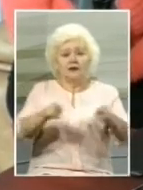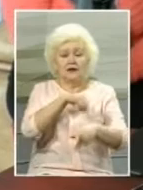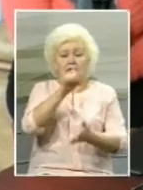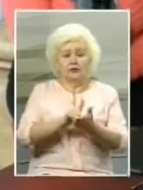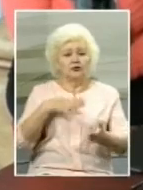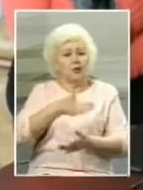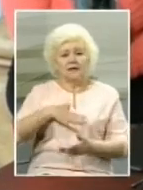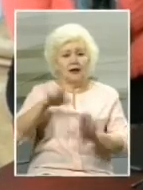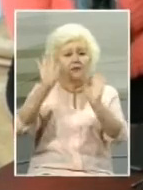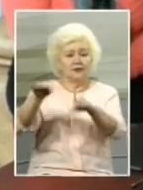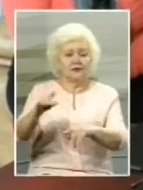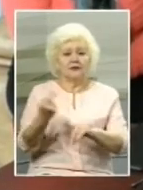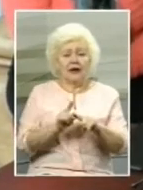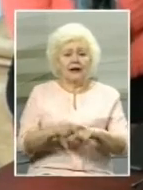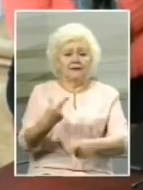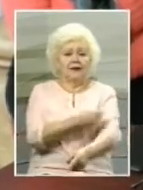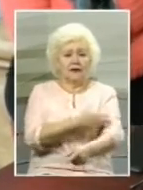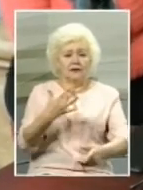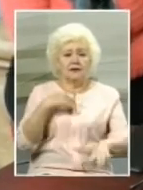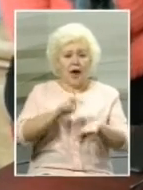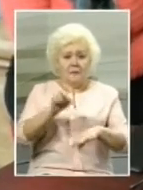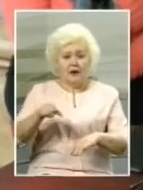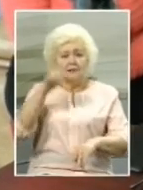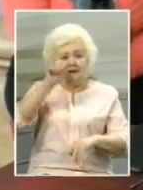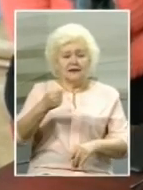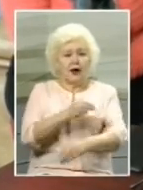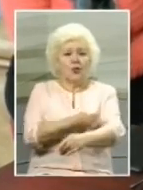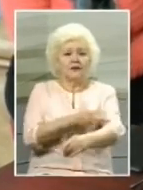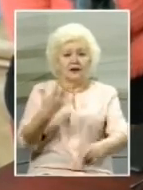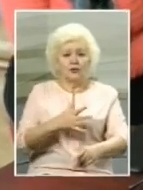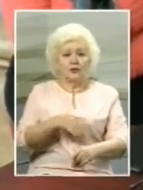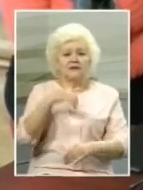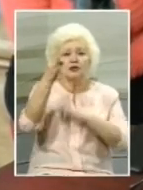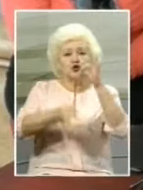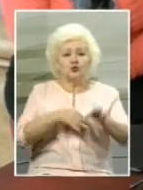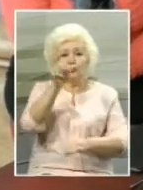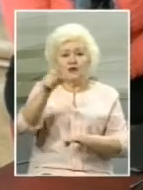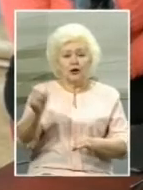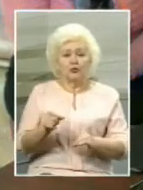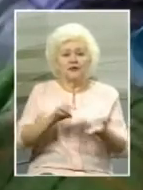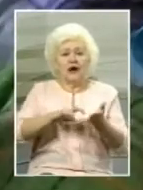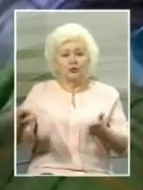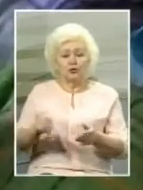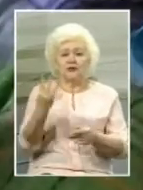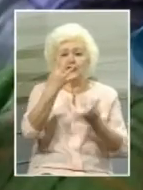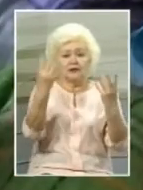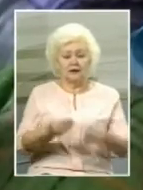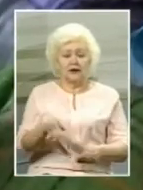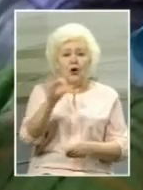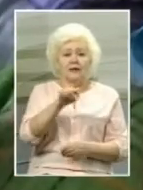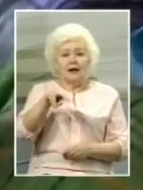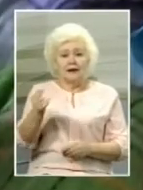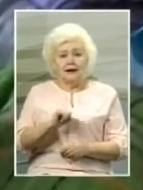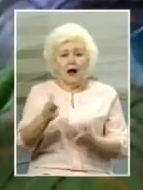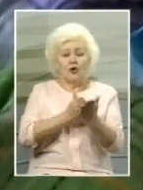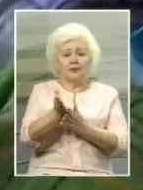не переживайте, это наркоз. Я говорю, я медик, я знаю, от наркоза сутки люди отходят, не 4 дня, говорю. Олену Лях оперували